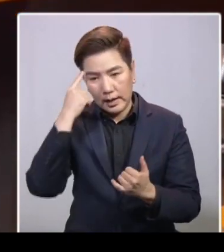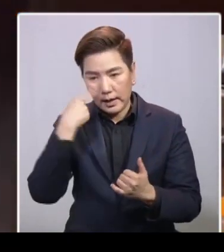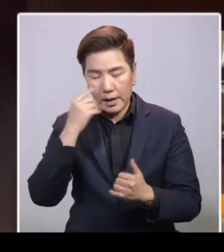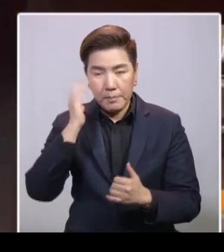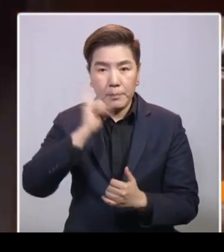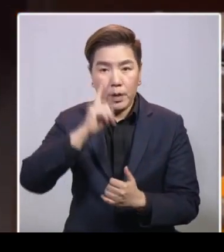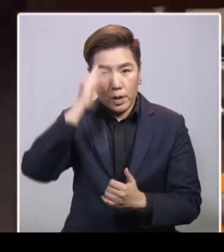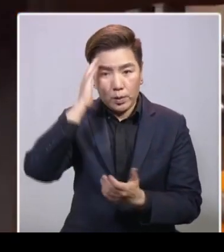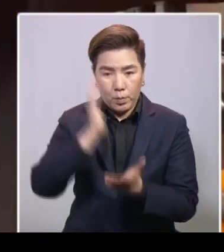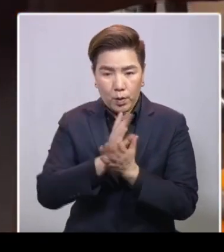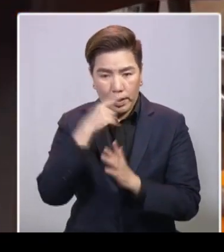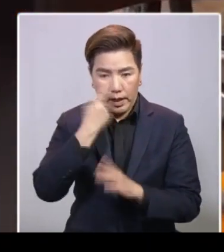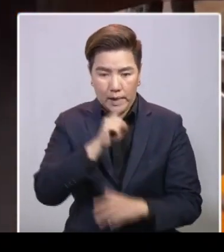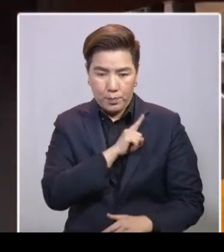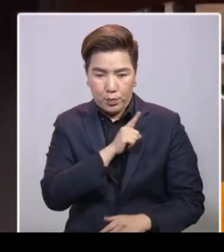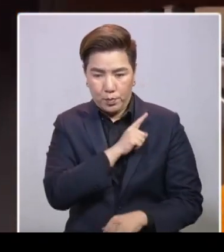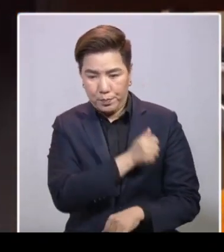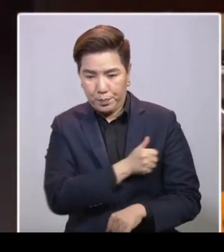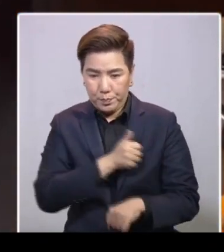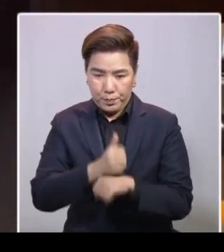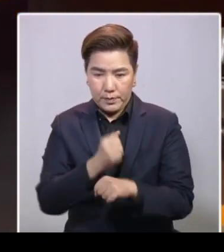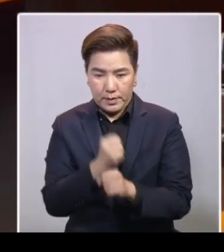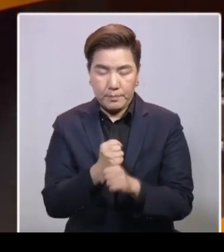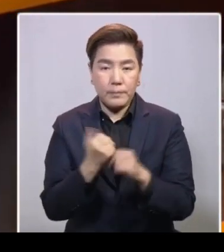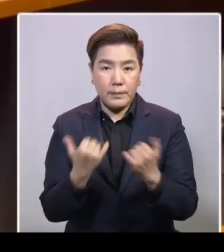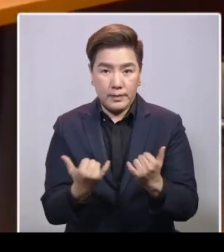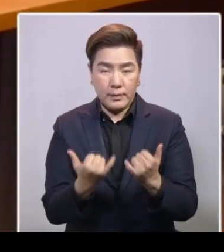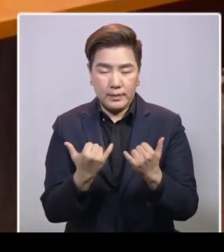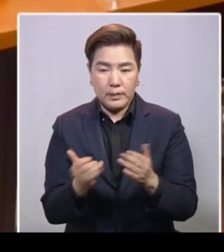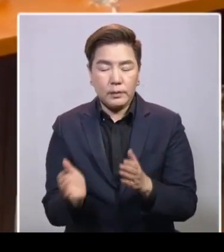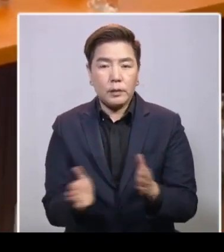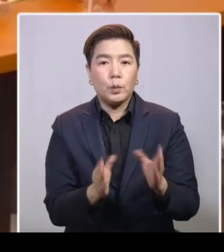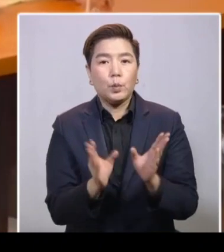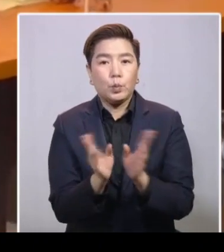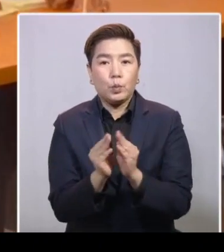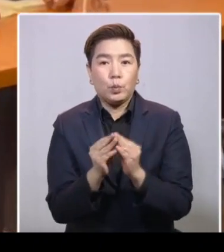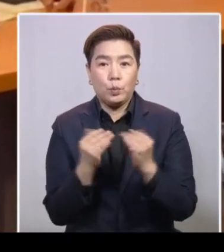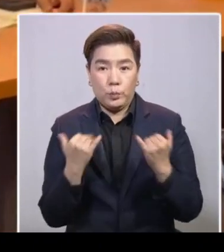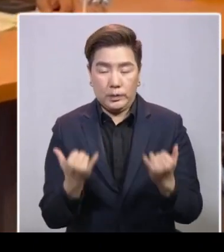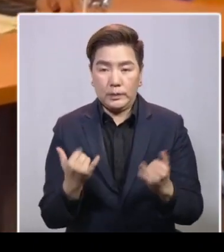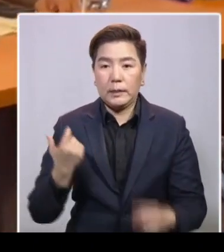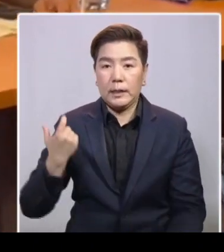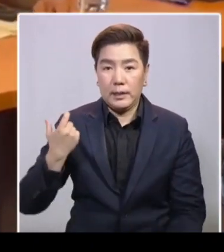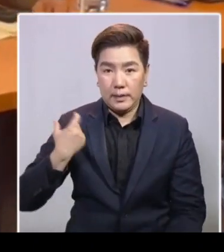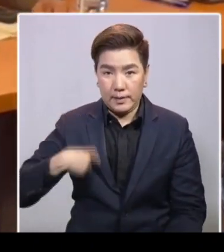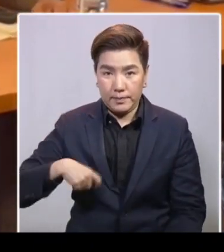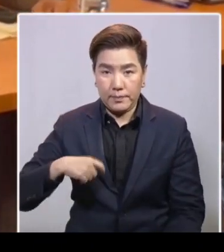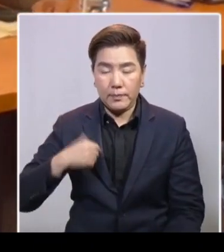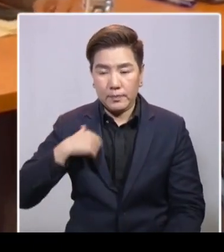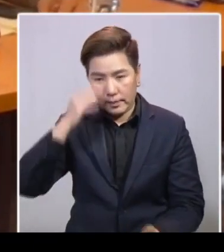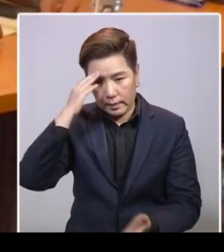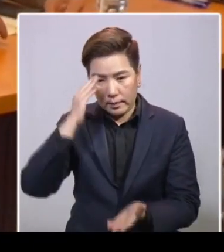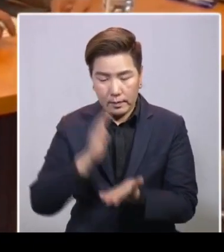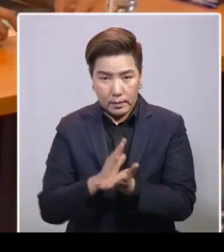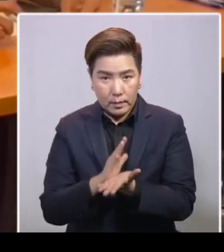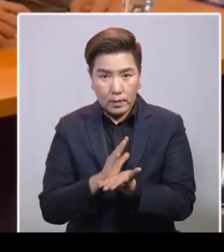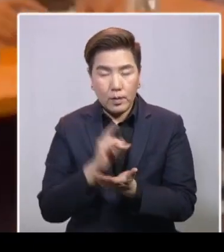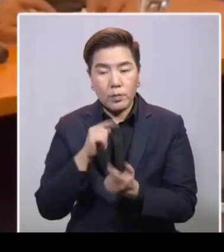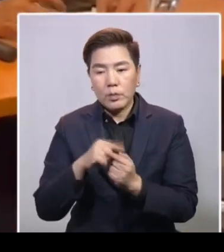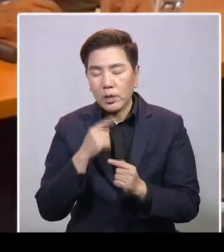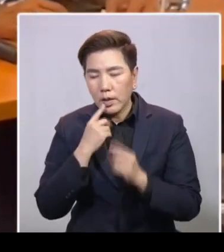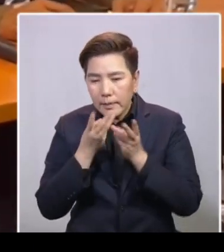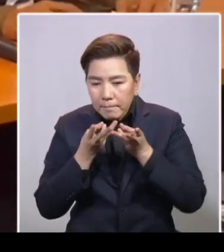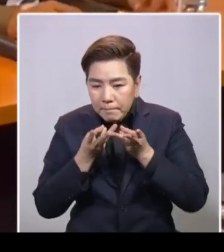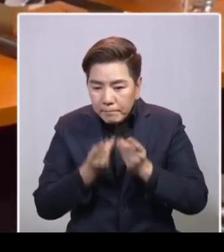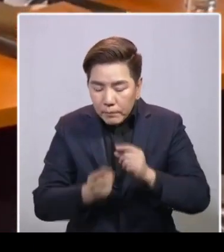นายตำรวจท่านไหนที่เข้ามาทำงานในชุดใหม่นี้นะฮะซึ่งการประชุมวันนี้พนักงานอัยการแล้วก็ตำรวจก็ร่วมกันหารือความคืบหน้า